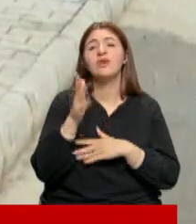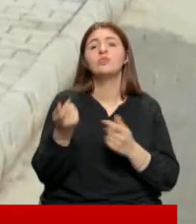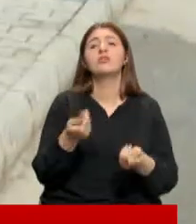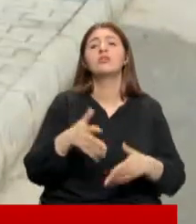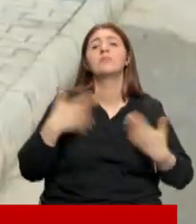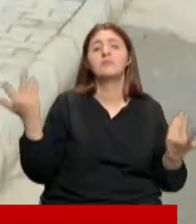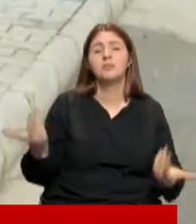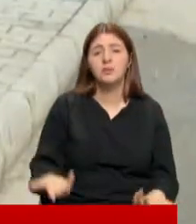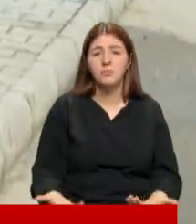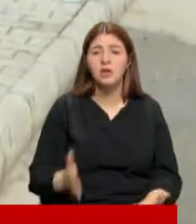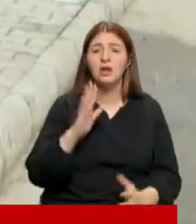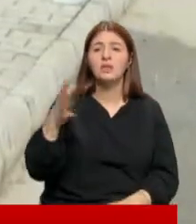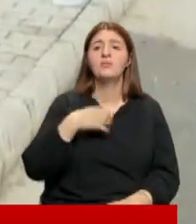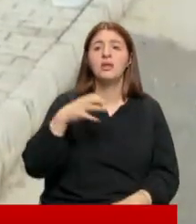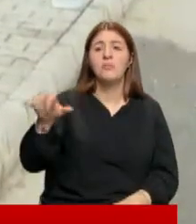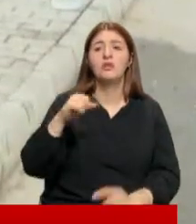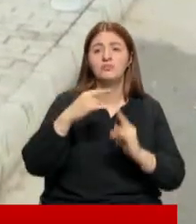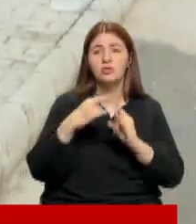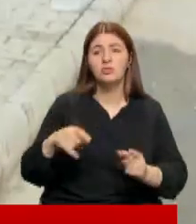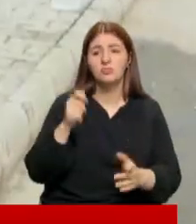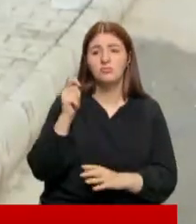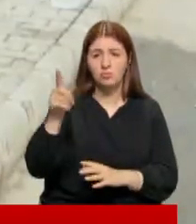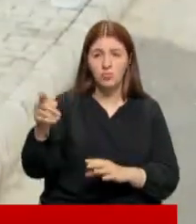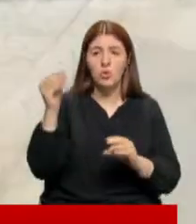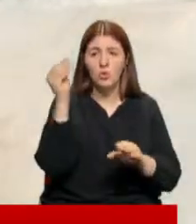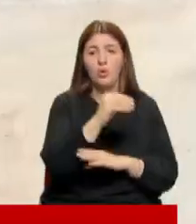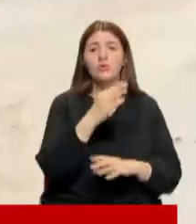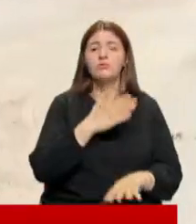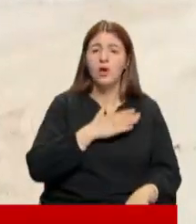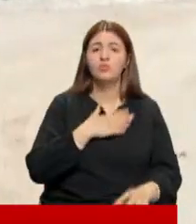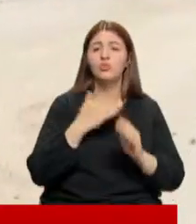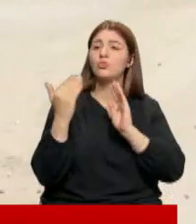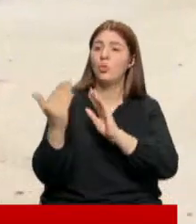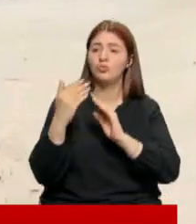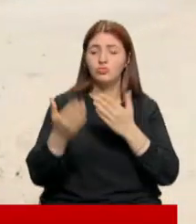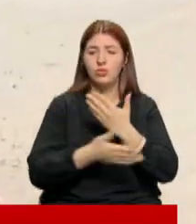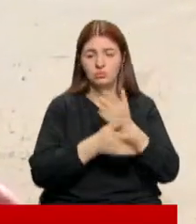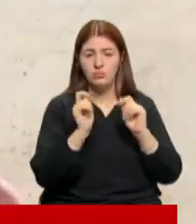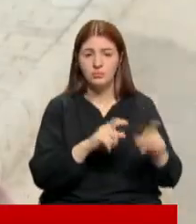istemedim gittim kendimi aldım çadırımı getirdim buraya da sağ olsun